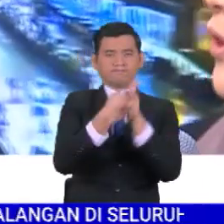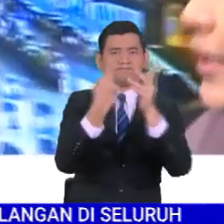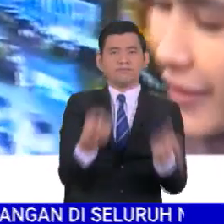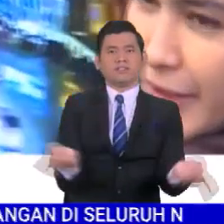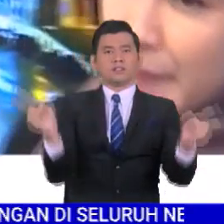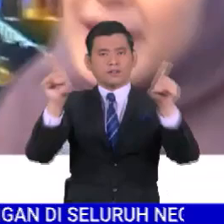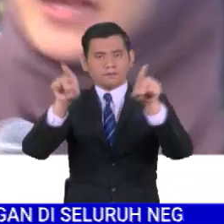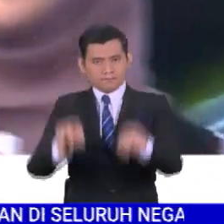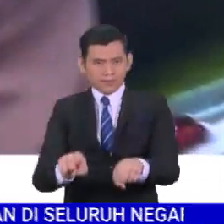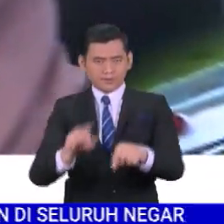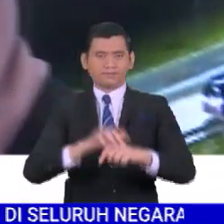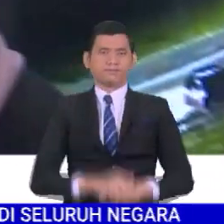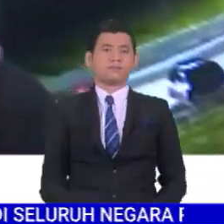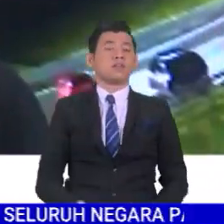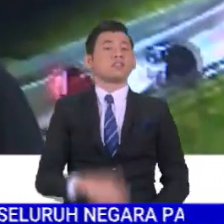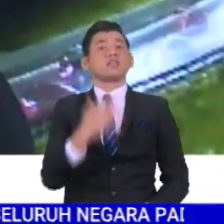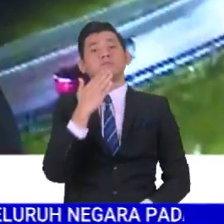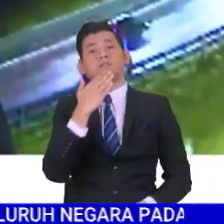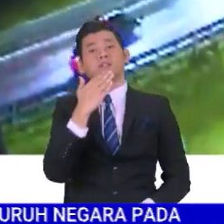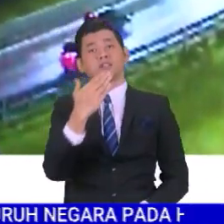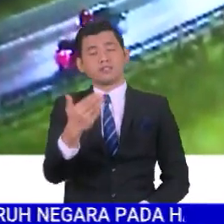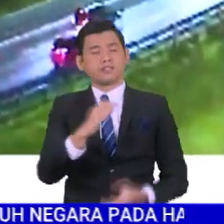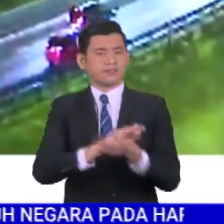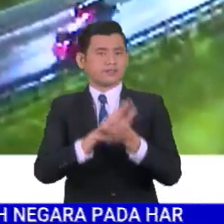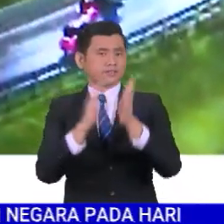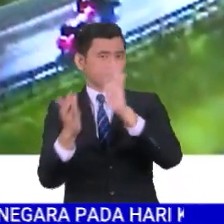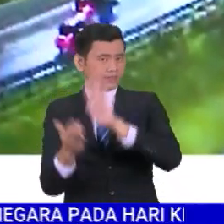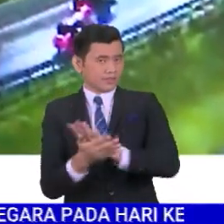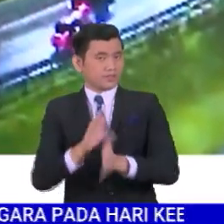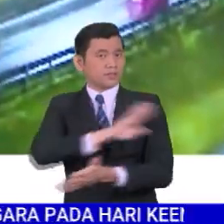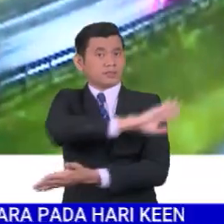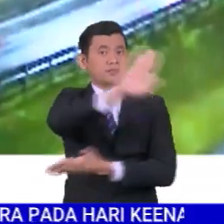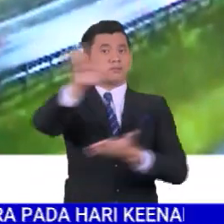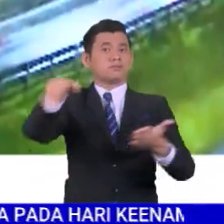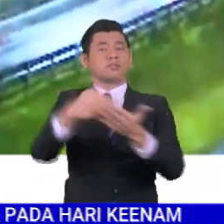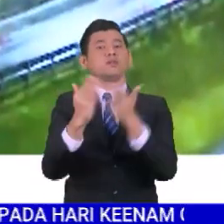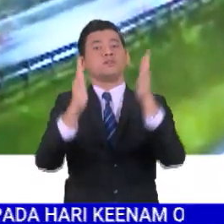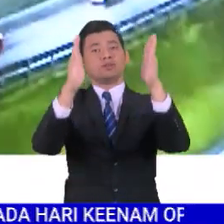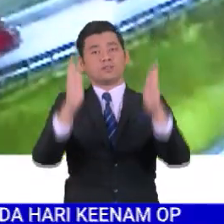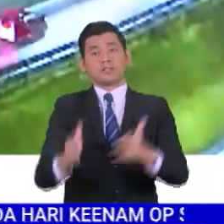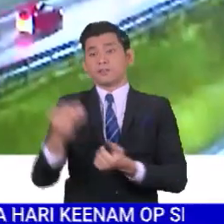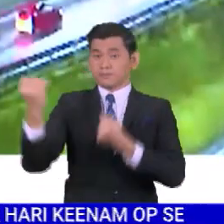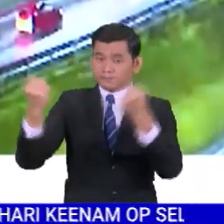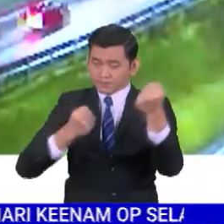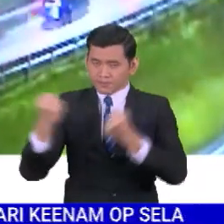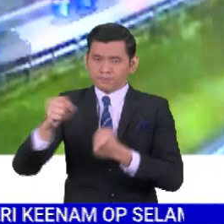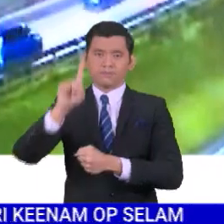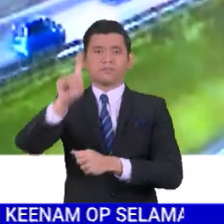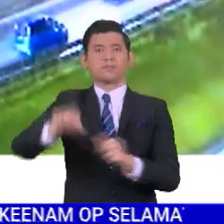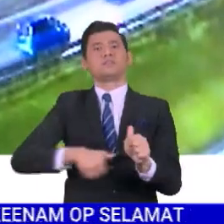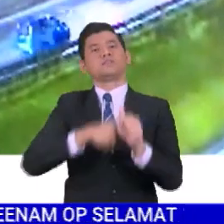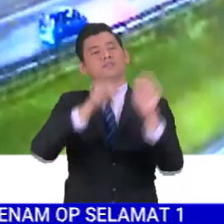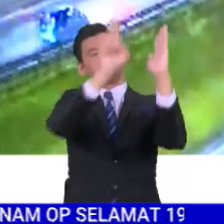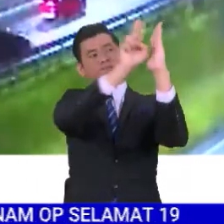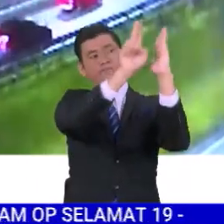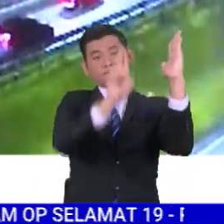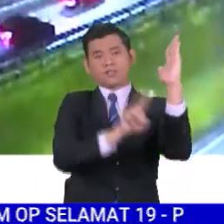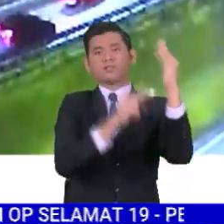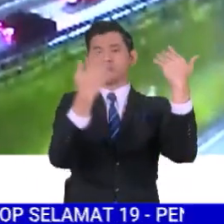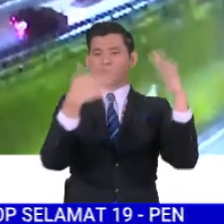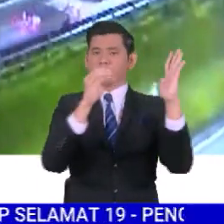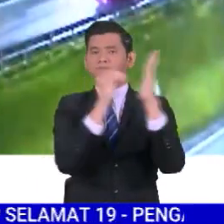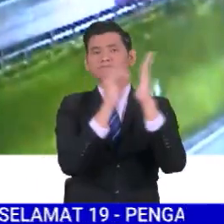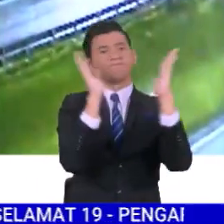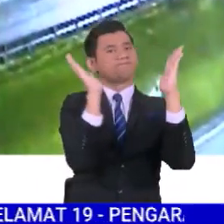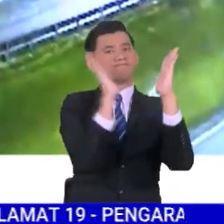terima kasih Tuan Ikram. Betul tu. Jadi untuk semua pengguna lebuh raya, jangan lupa untuk terus patuhi peraturan yang telah pun